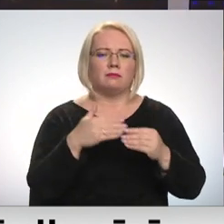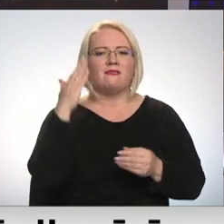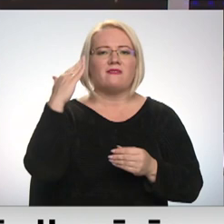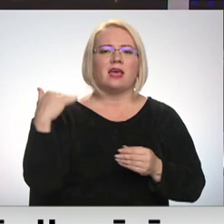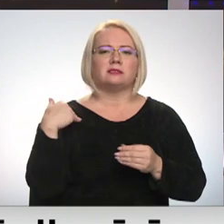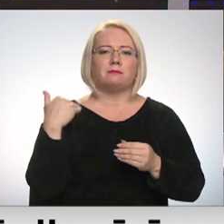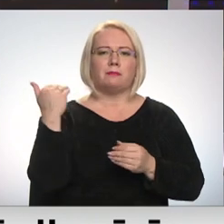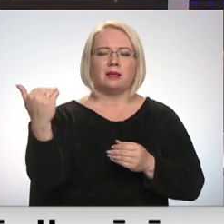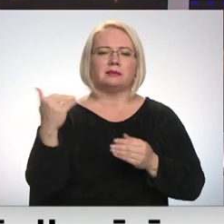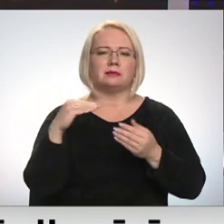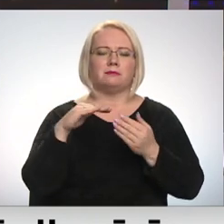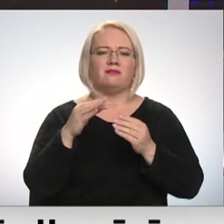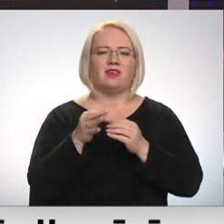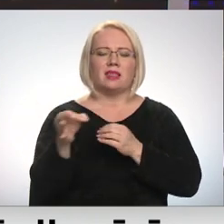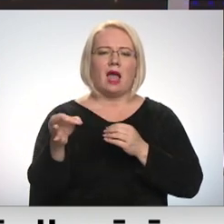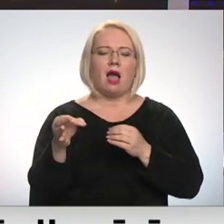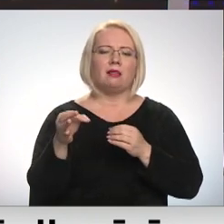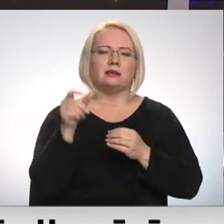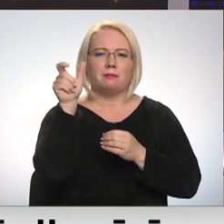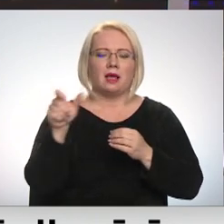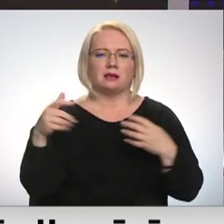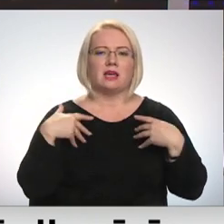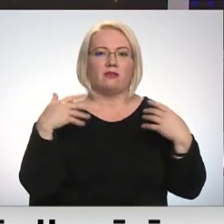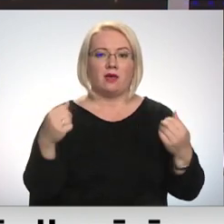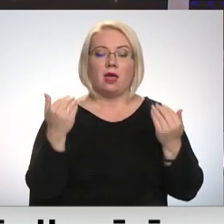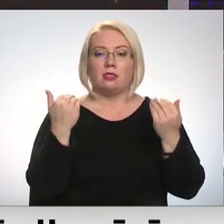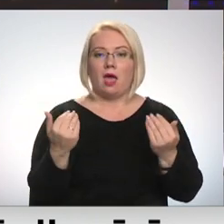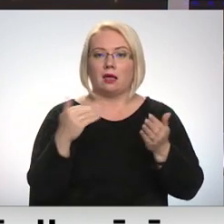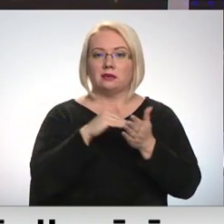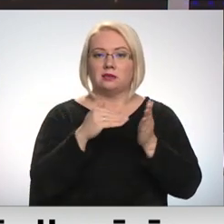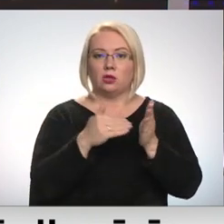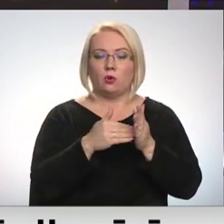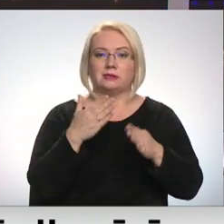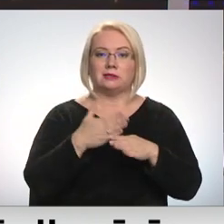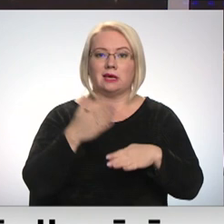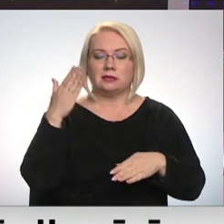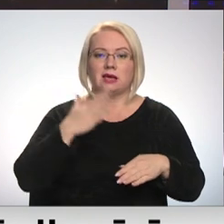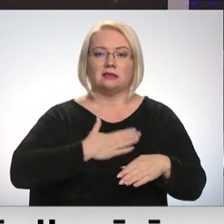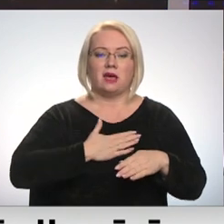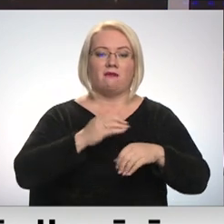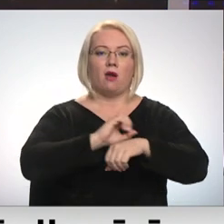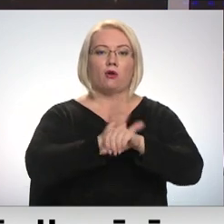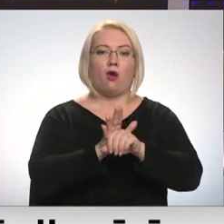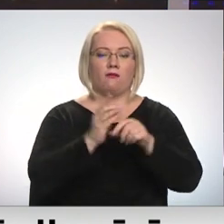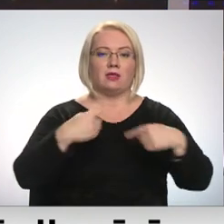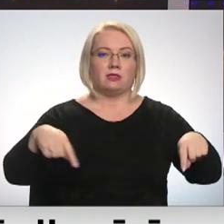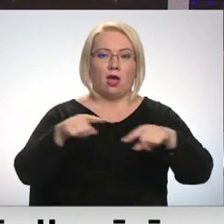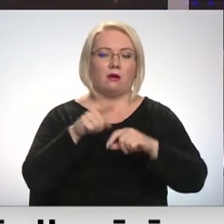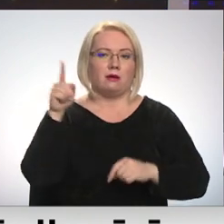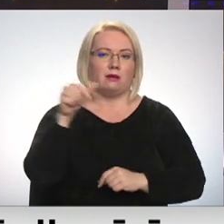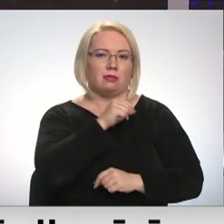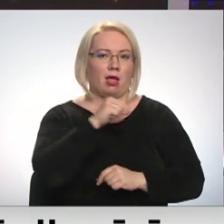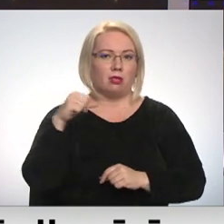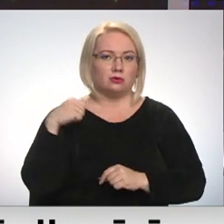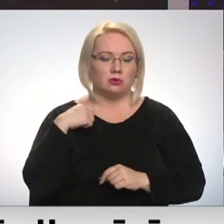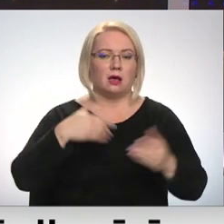filiālas pacientu, kas jau sāka atveseļoties. Tagad situācijai sāsinoties, sava Covid zona ir arī Talsos.